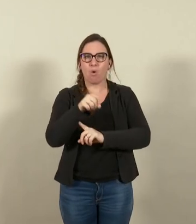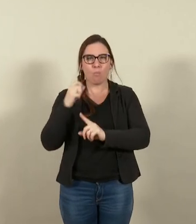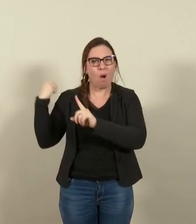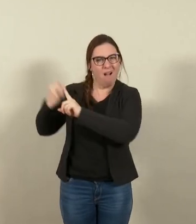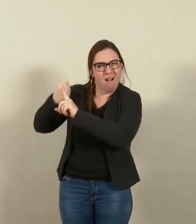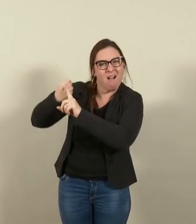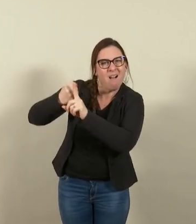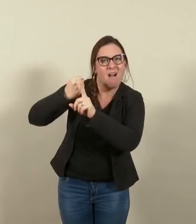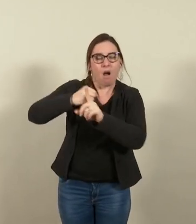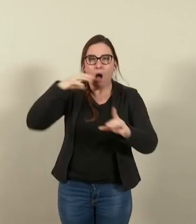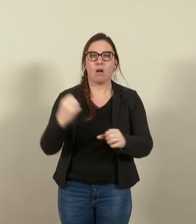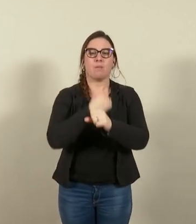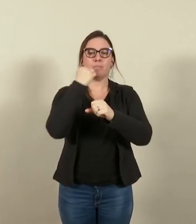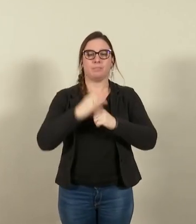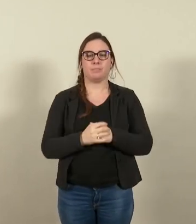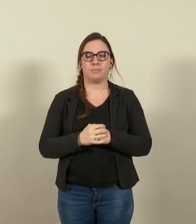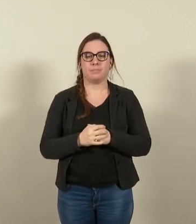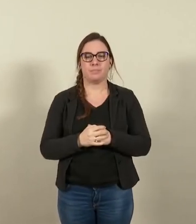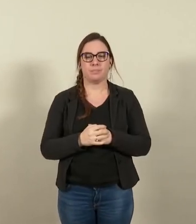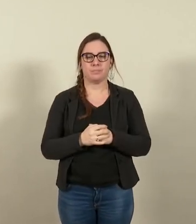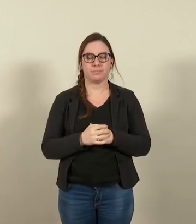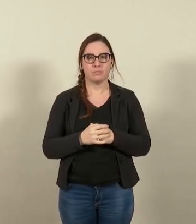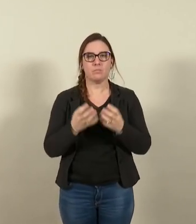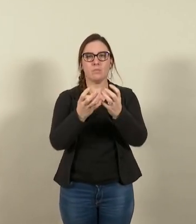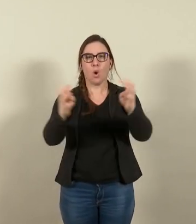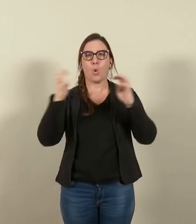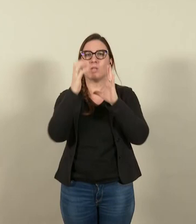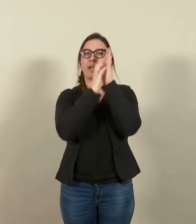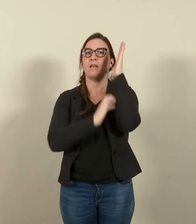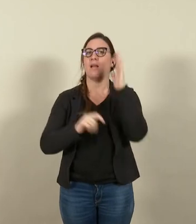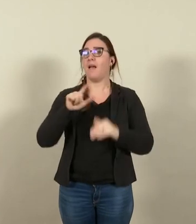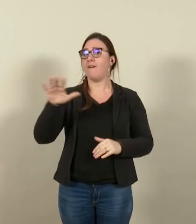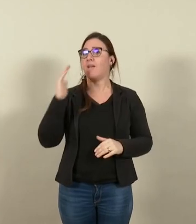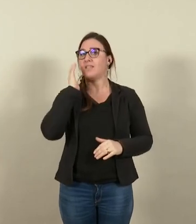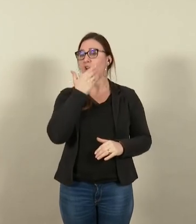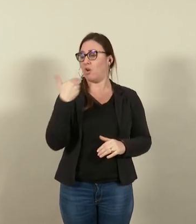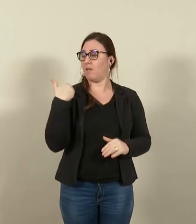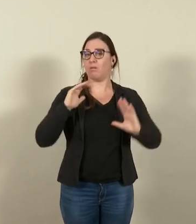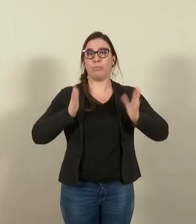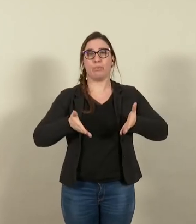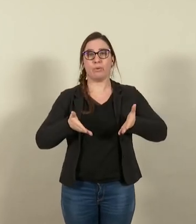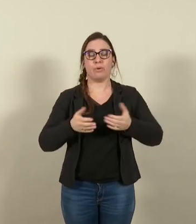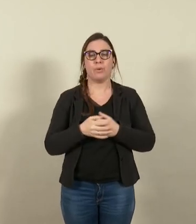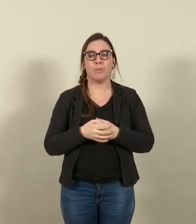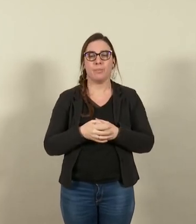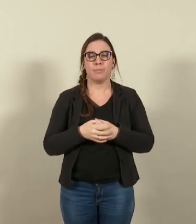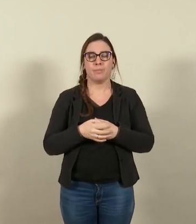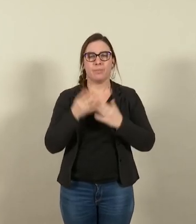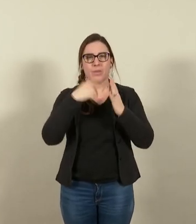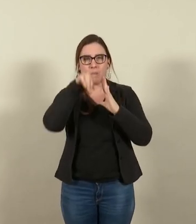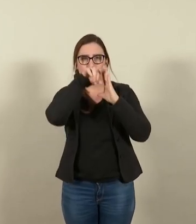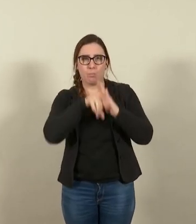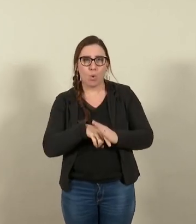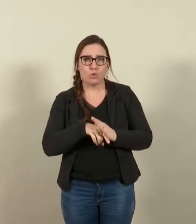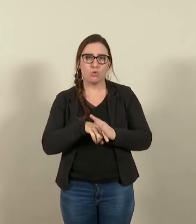chementquis si la décision du Conseil constitutionnel rendue le 25 janvier dernier permet d'écarter les mesures les plus